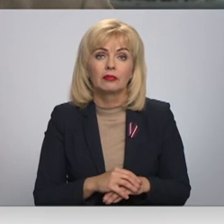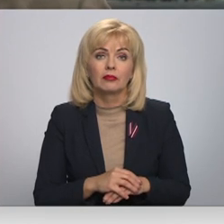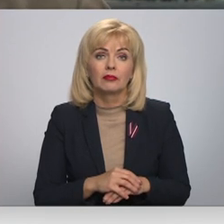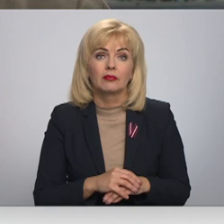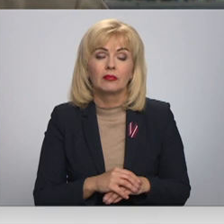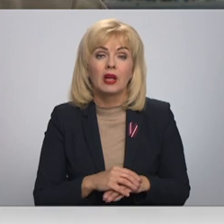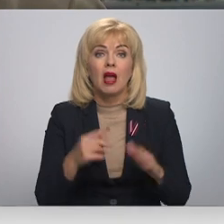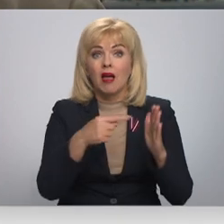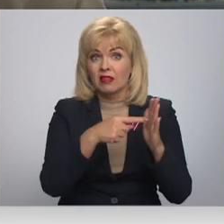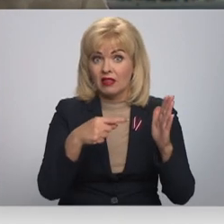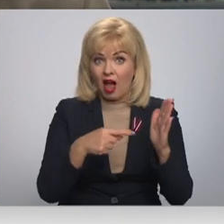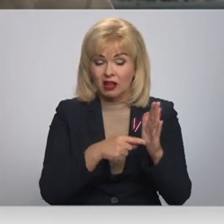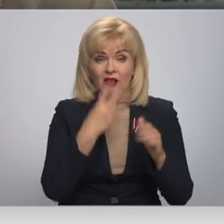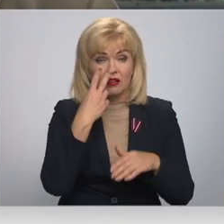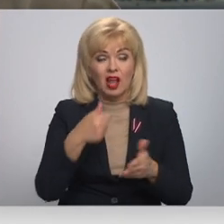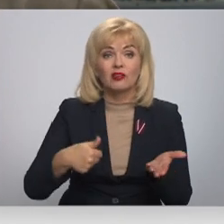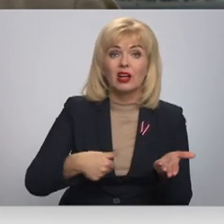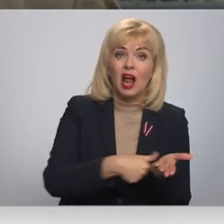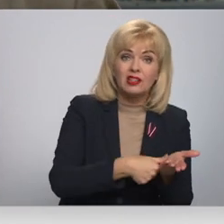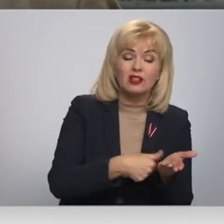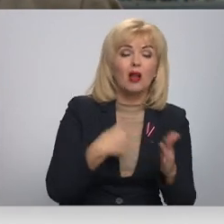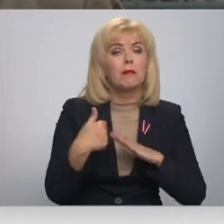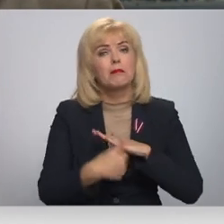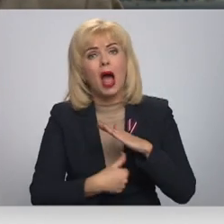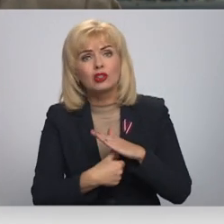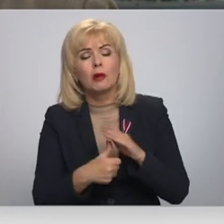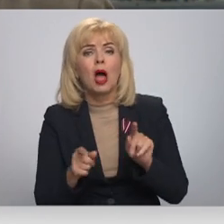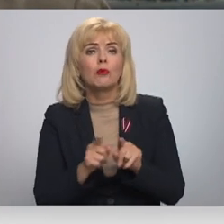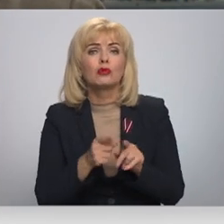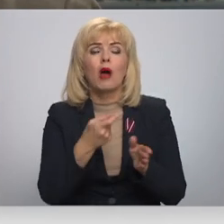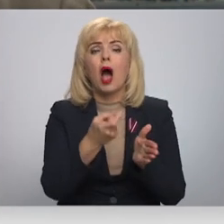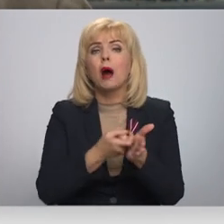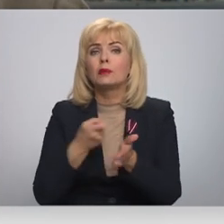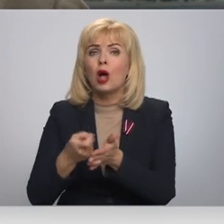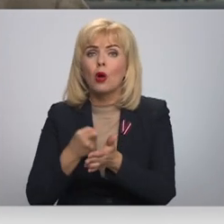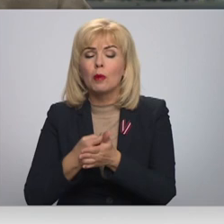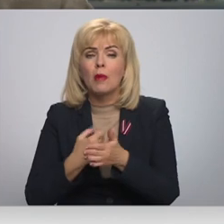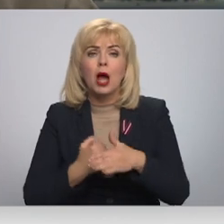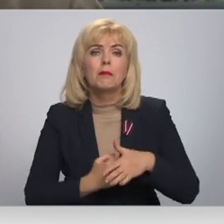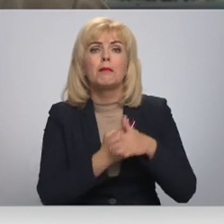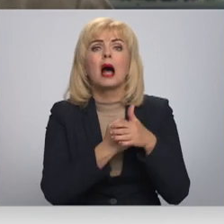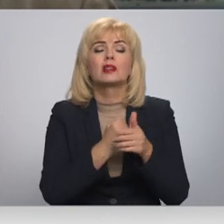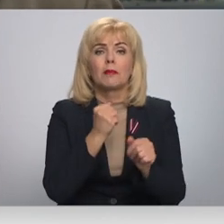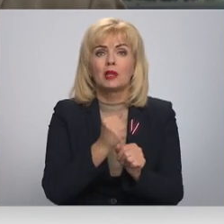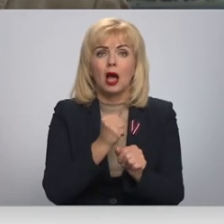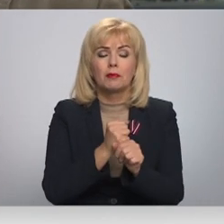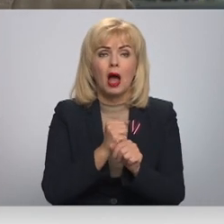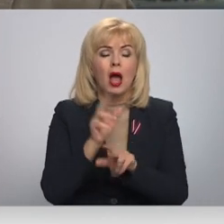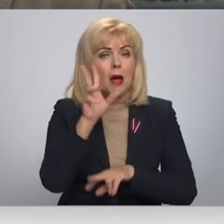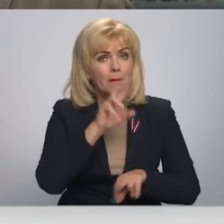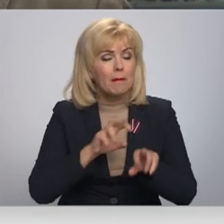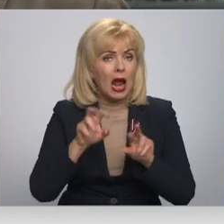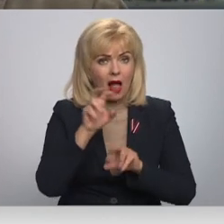Visi dati, kas ir pieejami, gan reģistrētais bezdarbs, gan uz aptaujām balstītais darba meklētāja